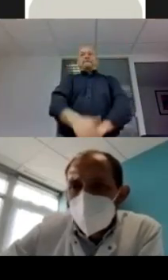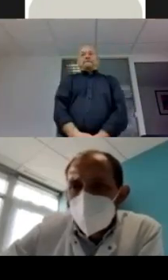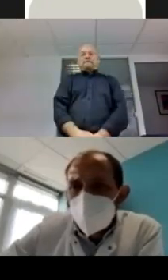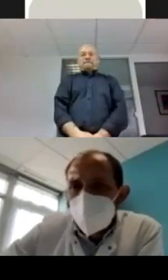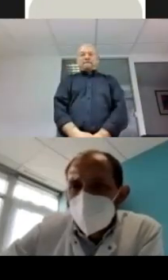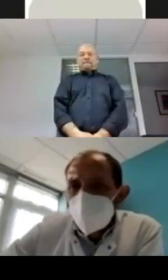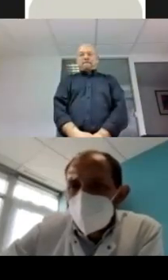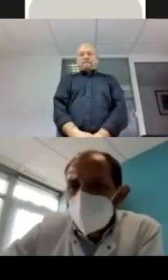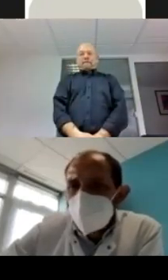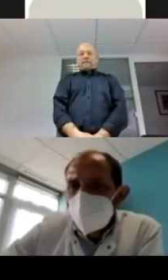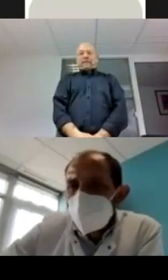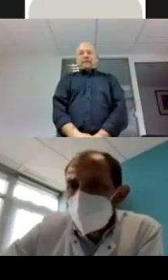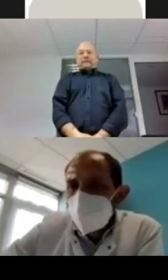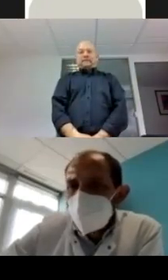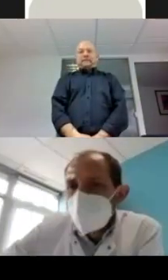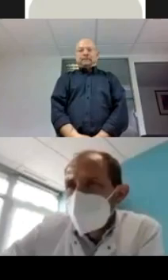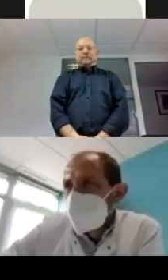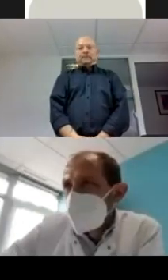Madame Laville.